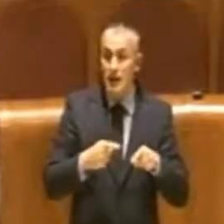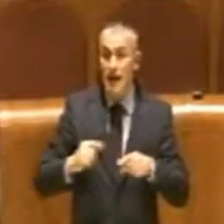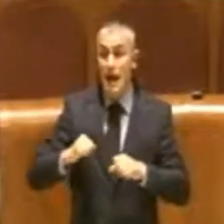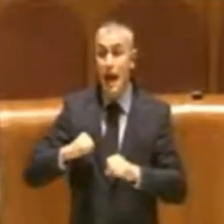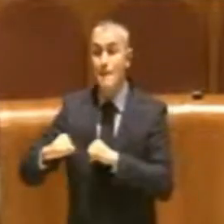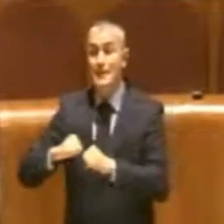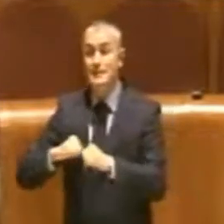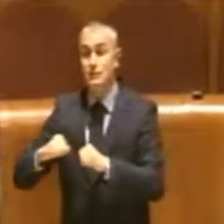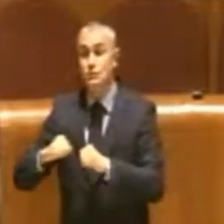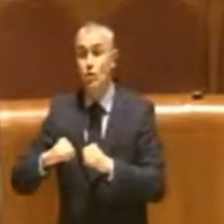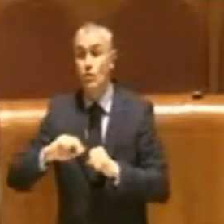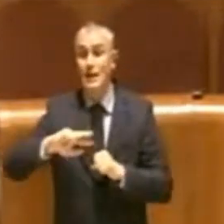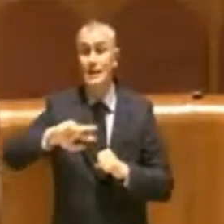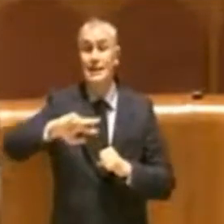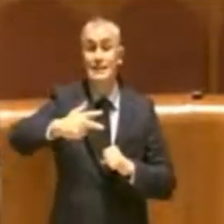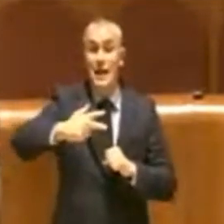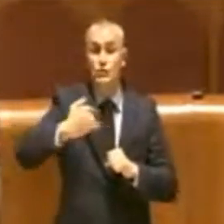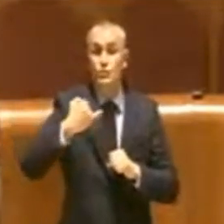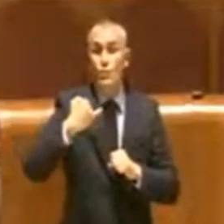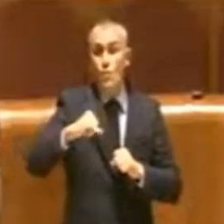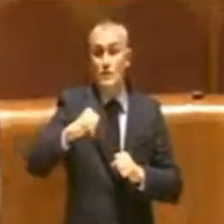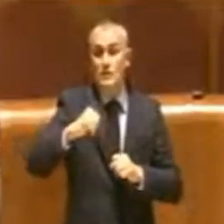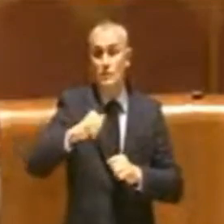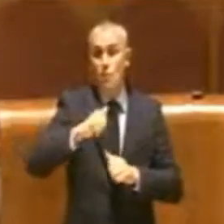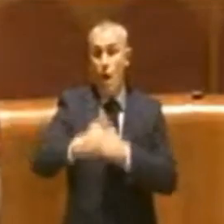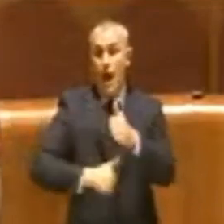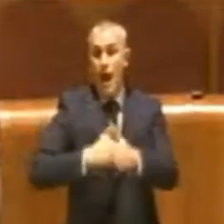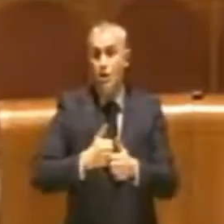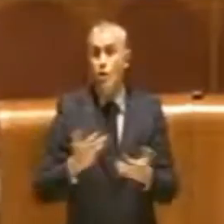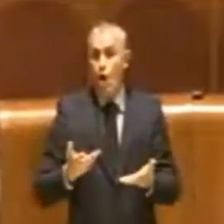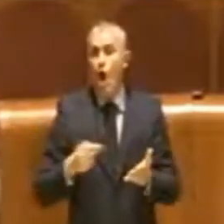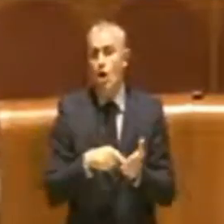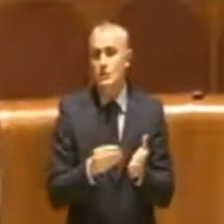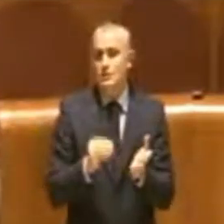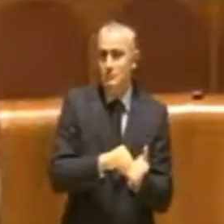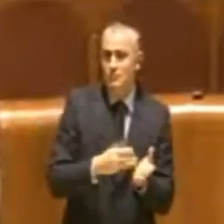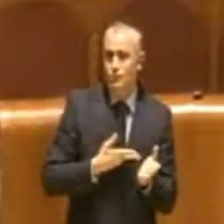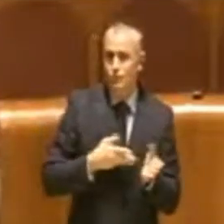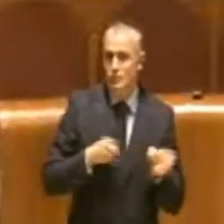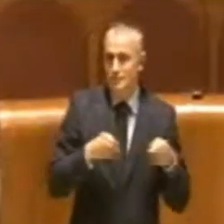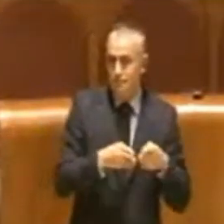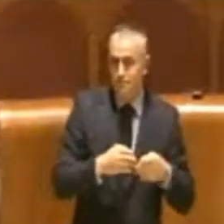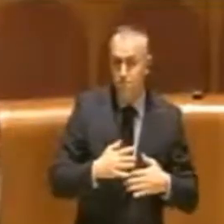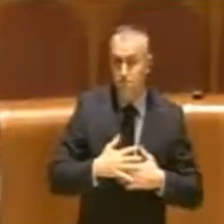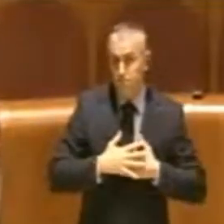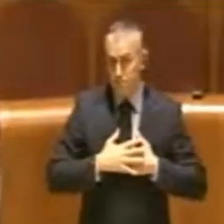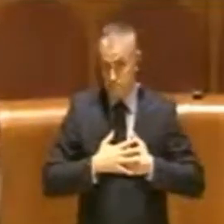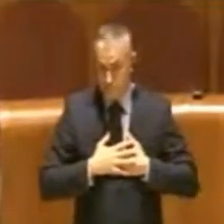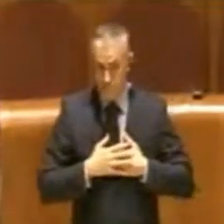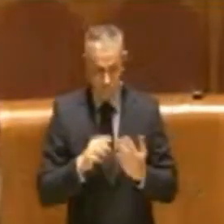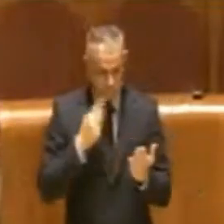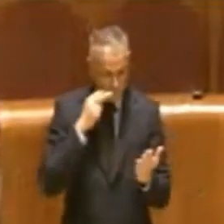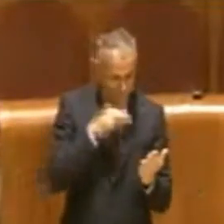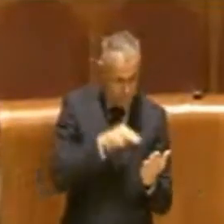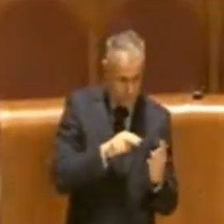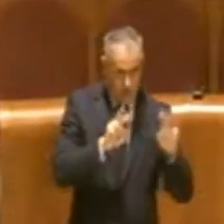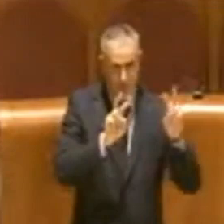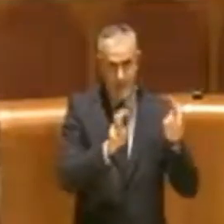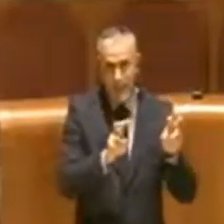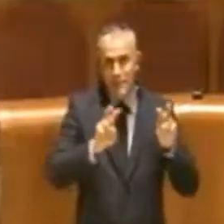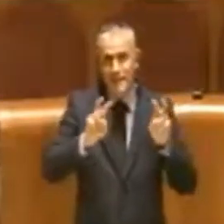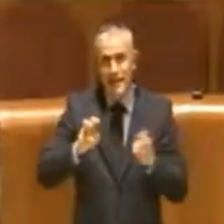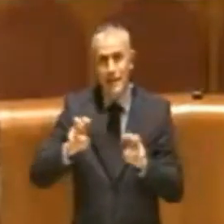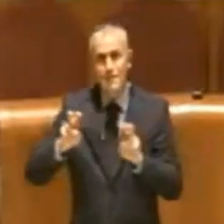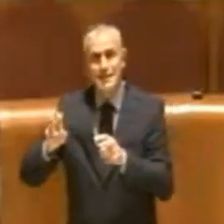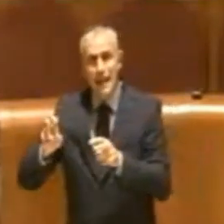fare l'ultimo anno. Ecco, io credo che, e parlo in particolare per i temi che ho avuto modo in questi anni